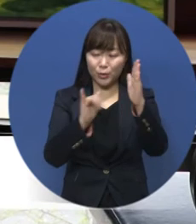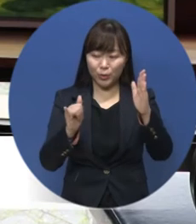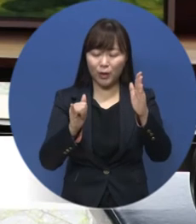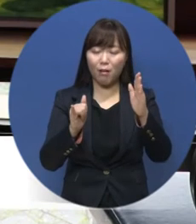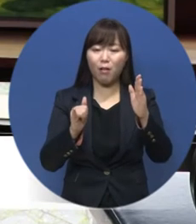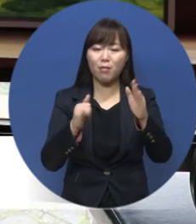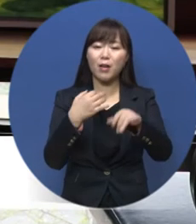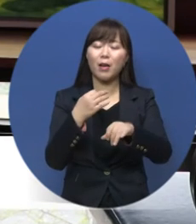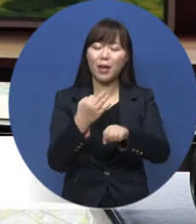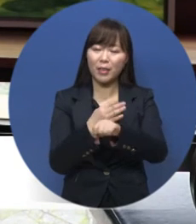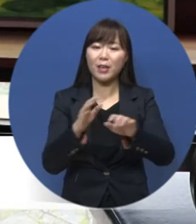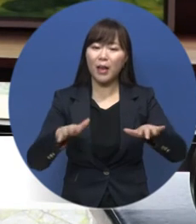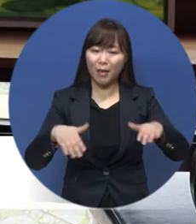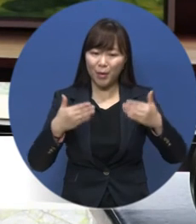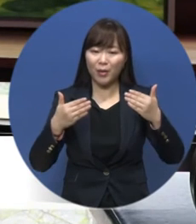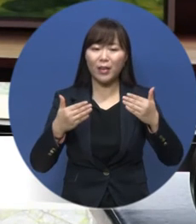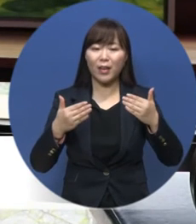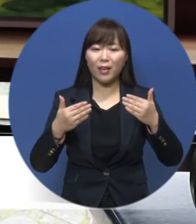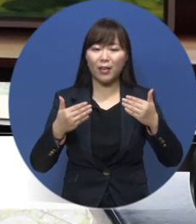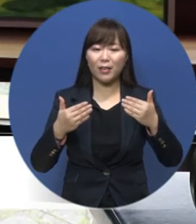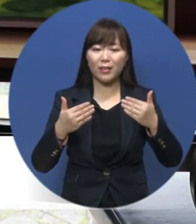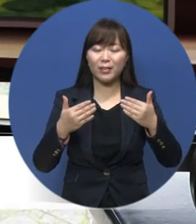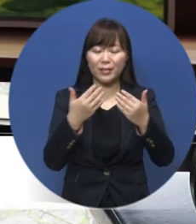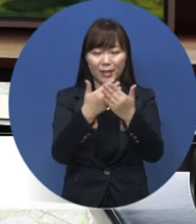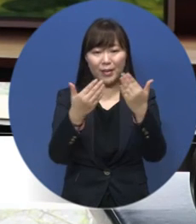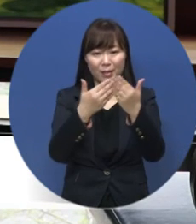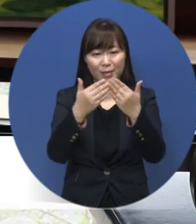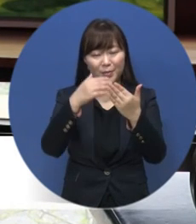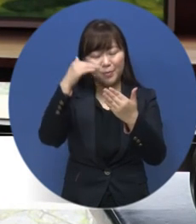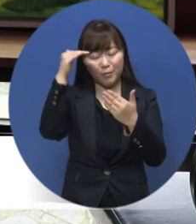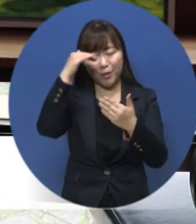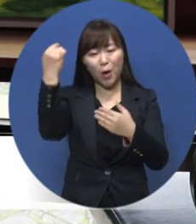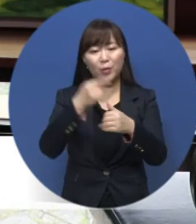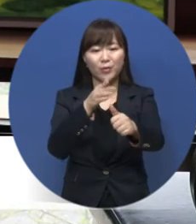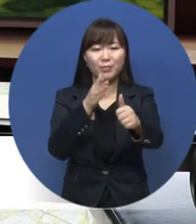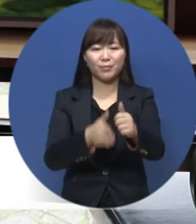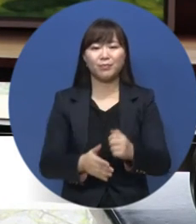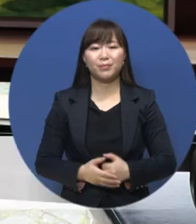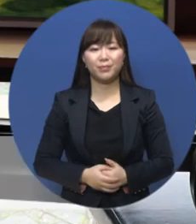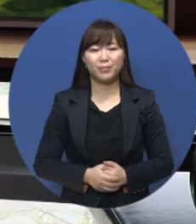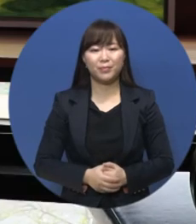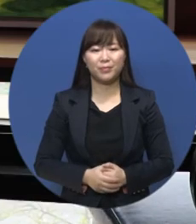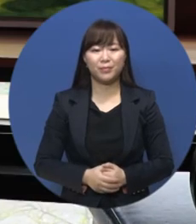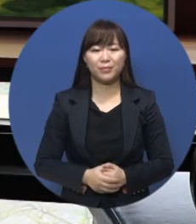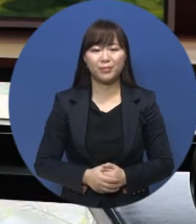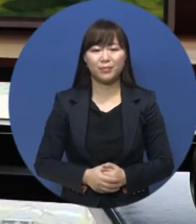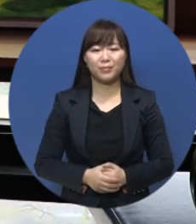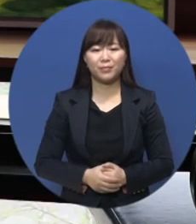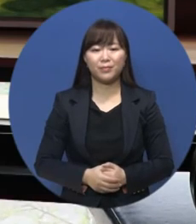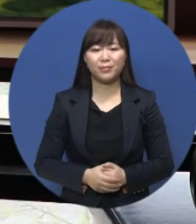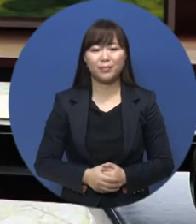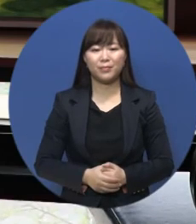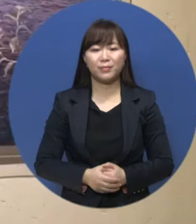가족들과 가벼운 마음으로 루카스 갤러리를 찾아주시면 감사하겠습니다.